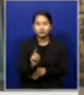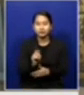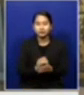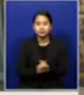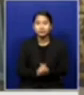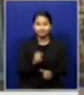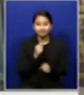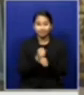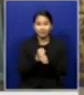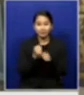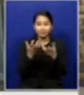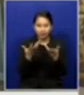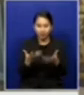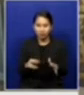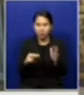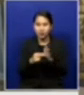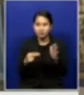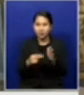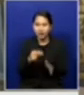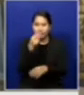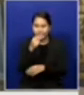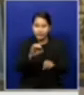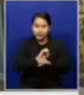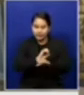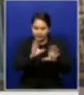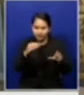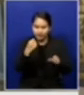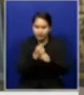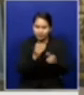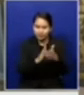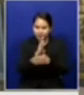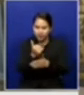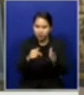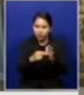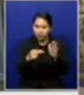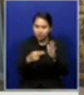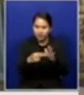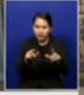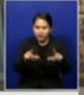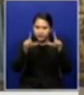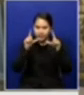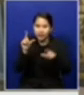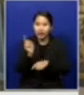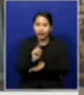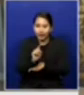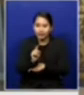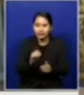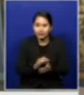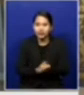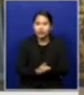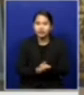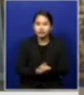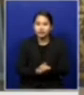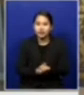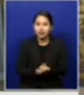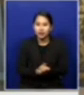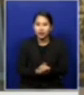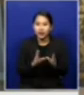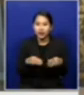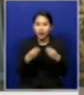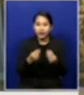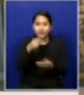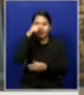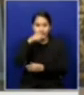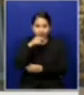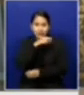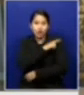ควรจะทำงานแล้วมันจะต้องเห็นเป็นรูปธรรมชัดเจนอย่าเอาเด่นทางด้านใดเด่นทางเรื่องของทำให้ประเทศไทยมีทางโรงพยาบ